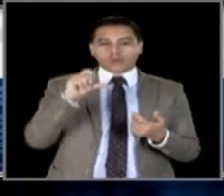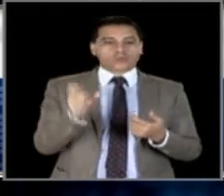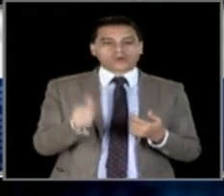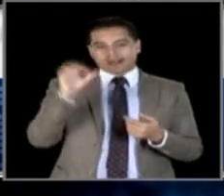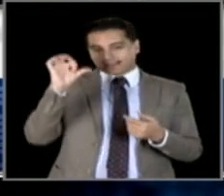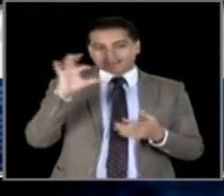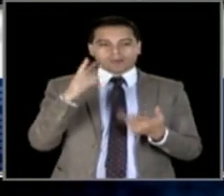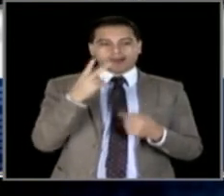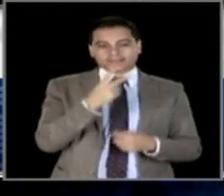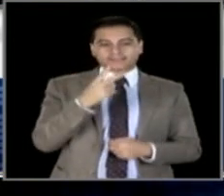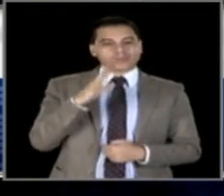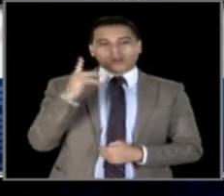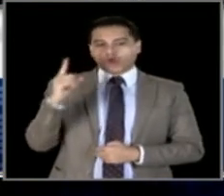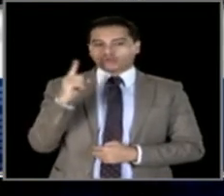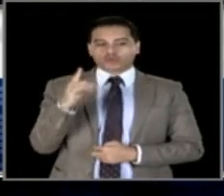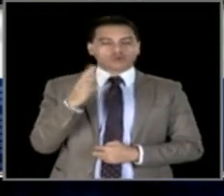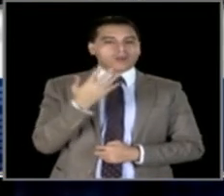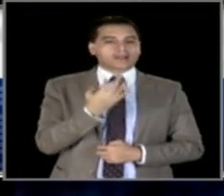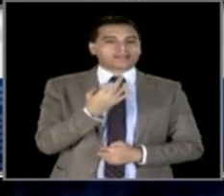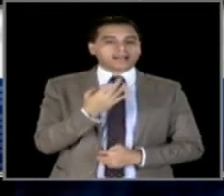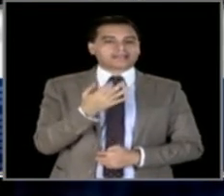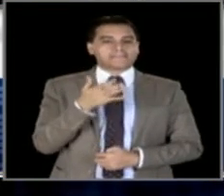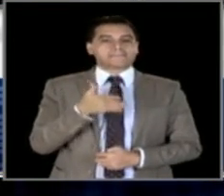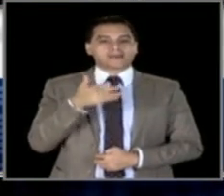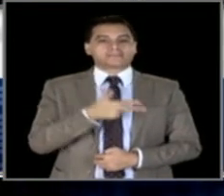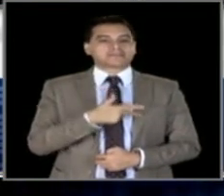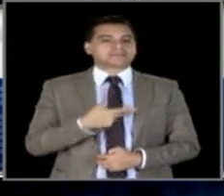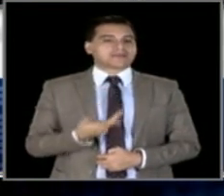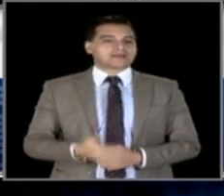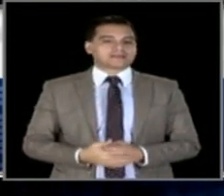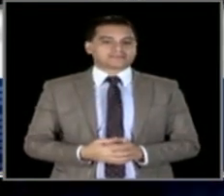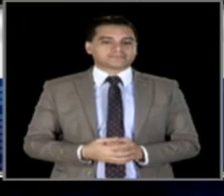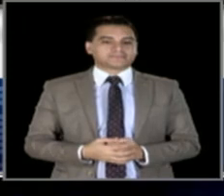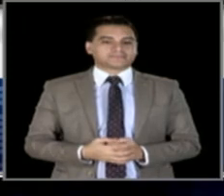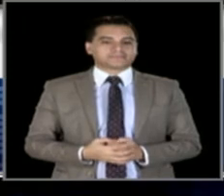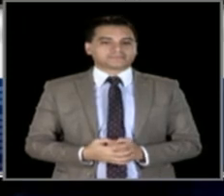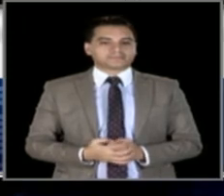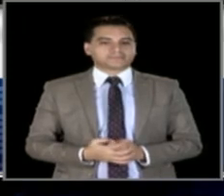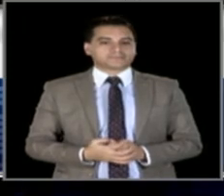9، لونا 2، لونا 11، لونا 3.